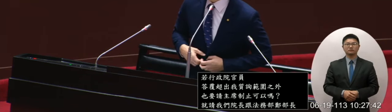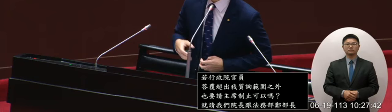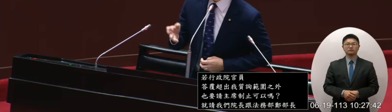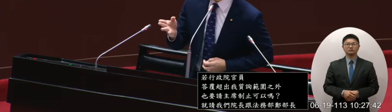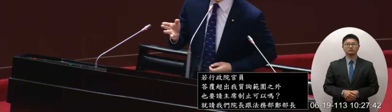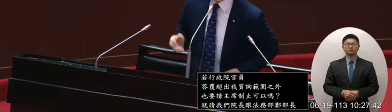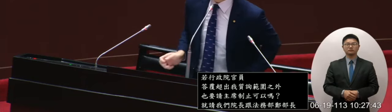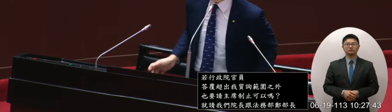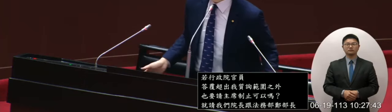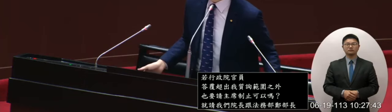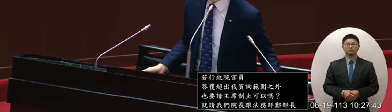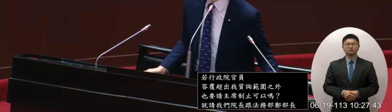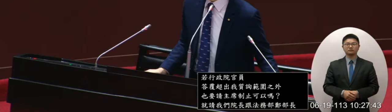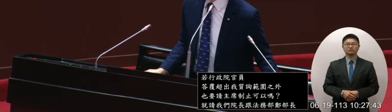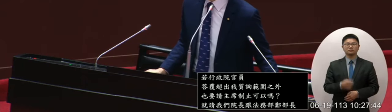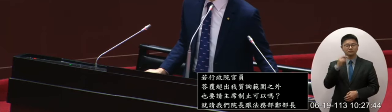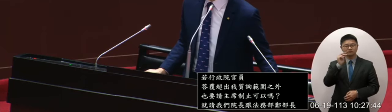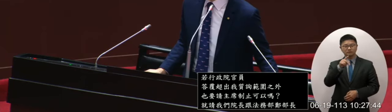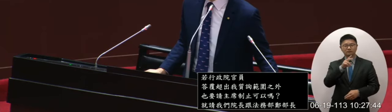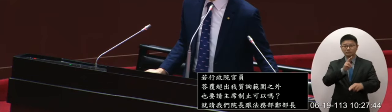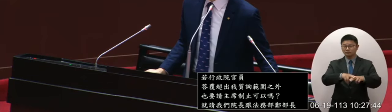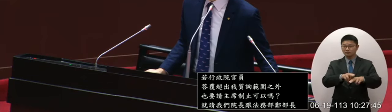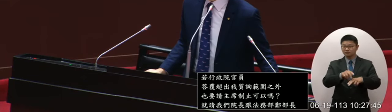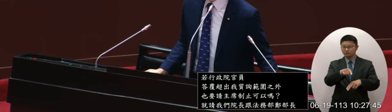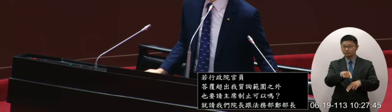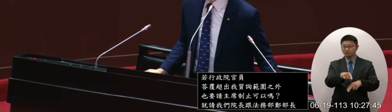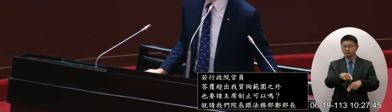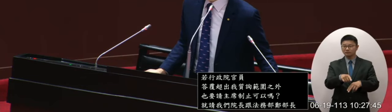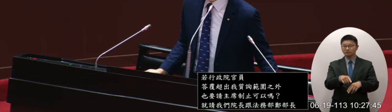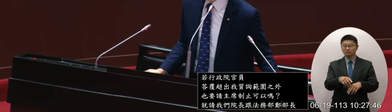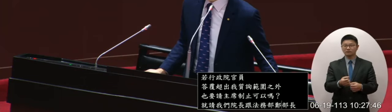我不清楚，因为他坐在前面。